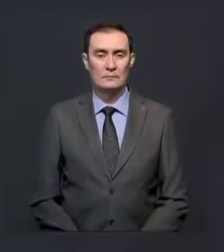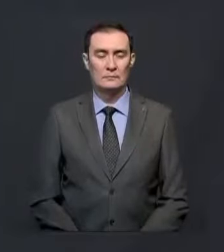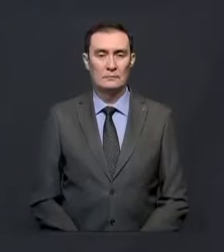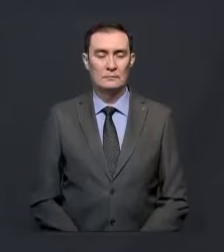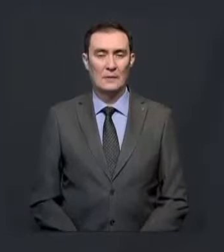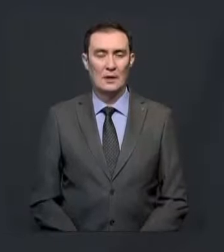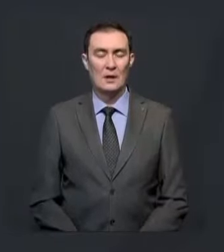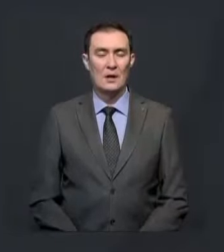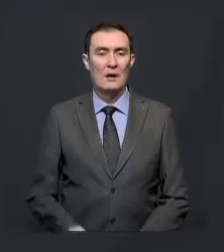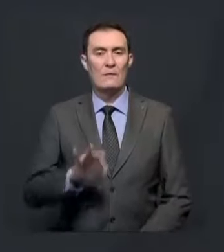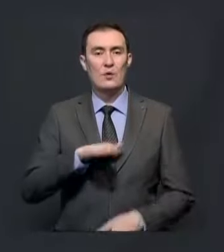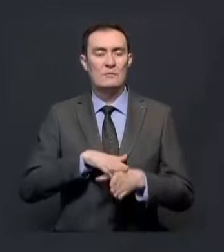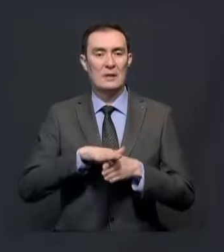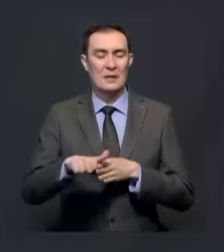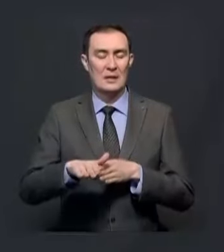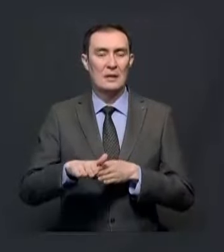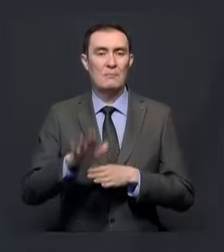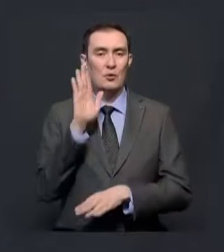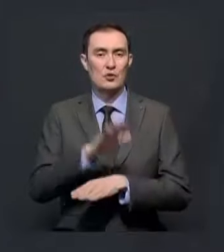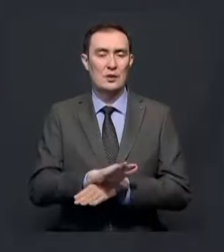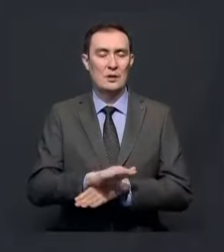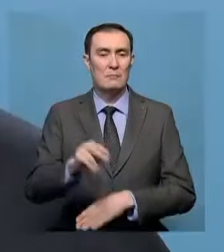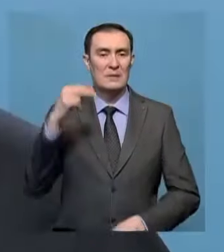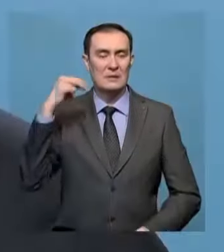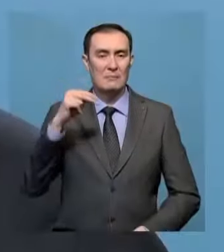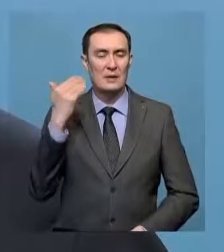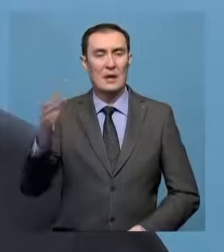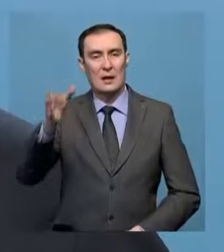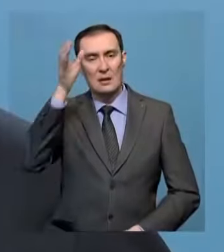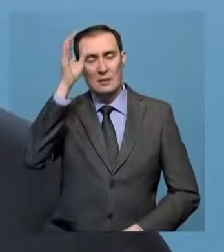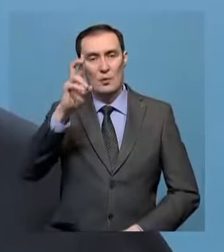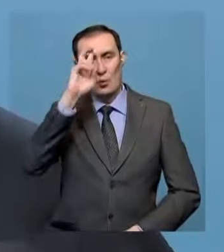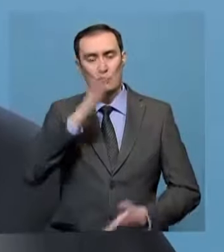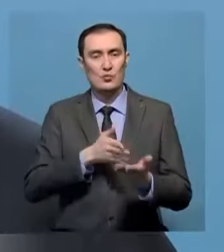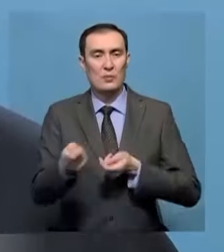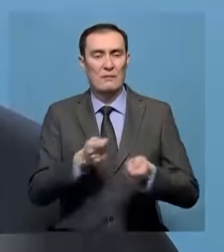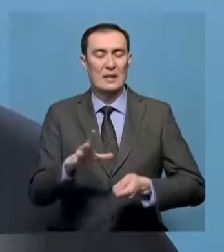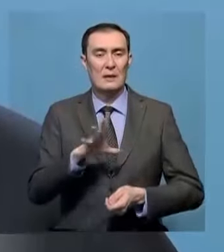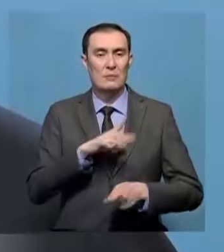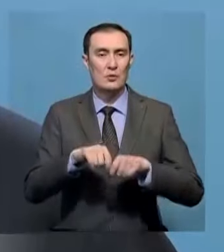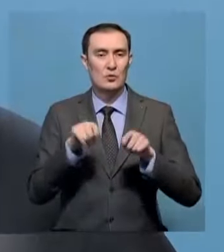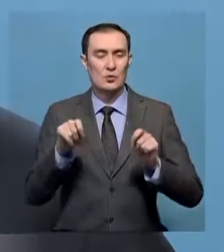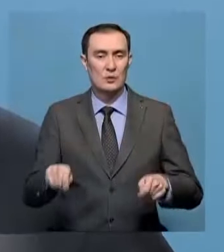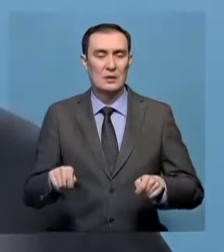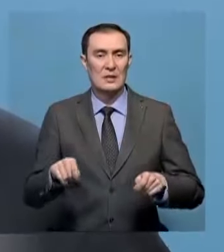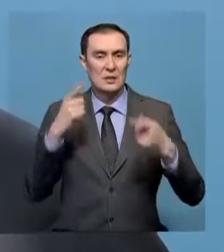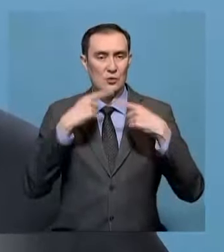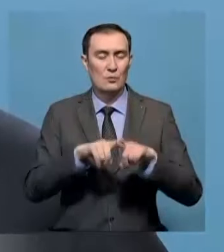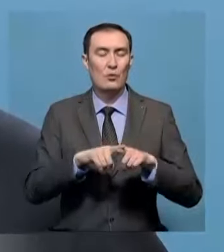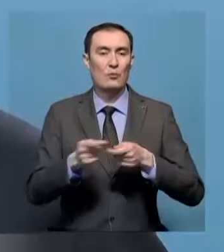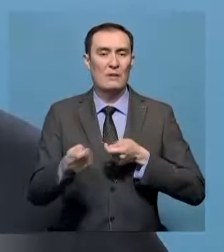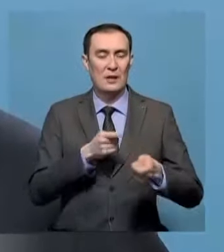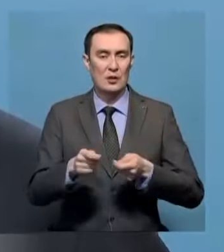Во исполнение поручения президента в прошлом году при Академии государственного управления был создан HR-институт по